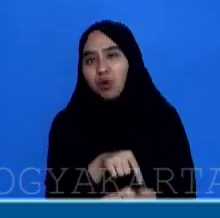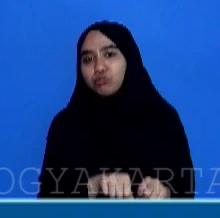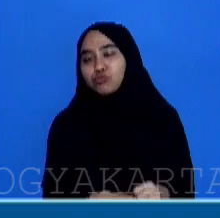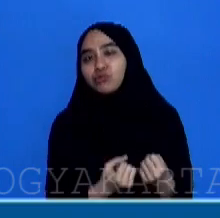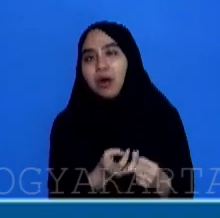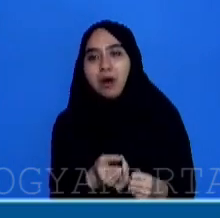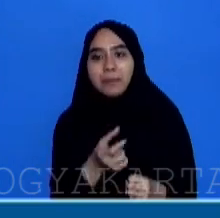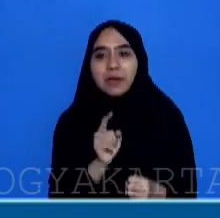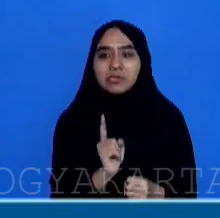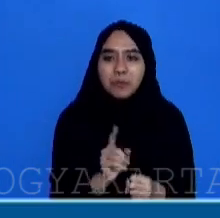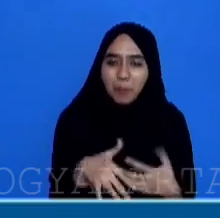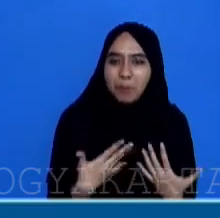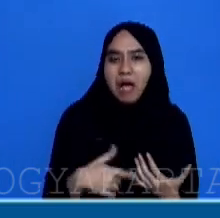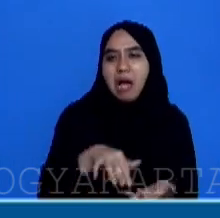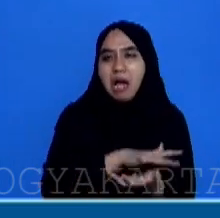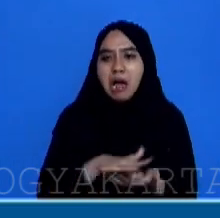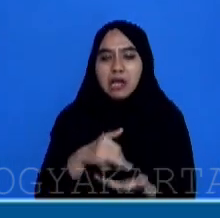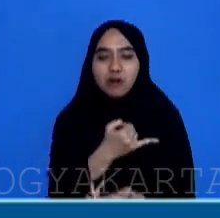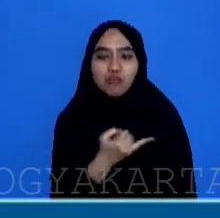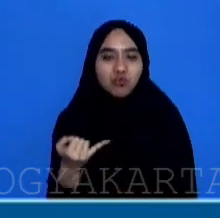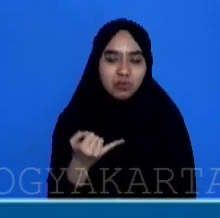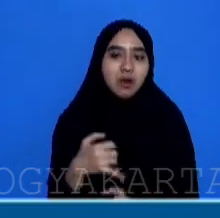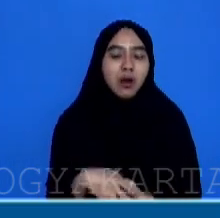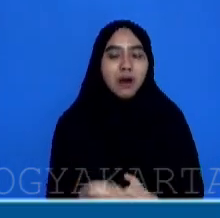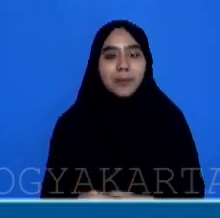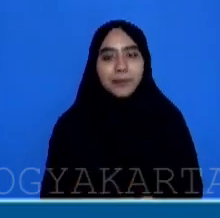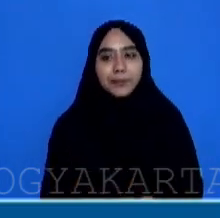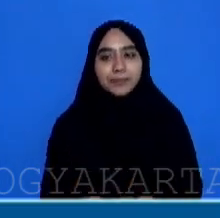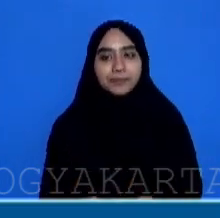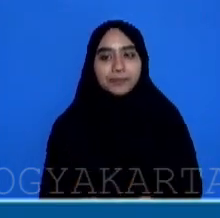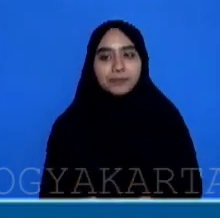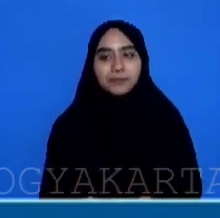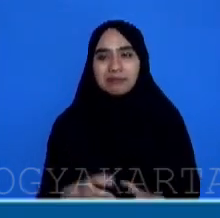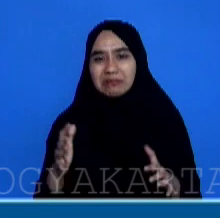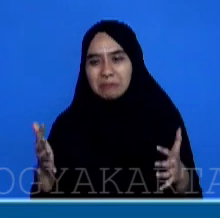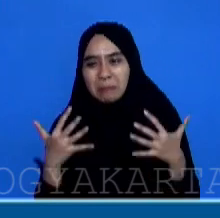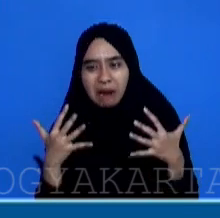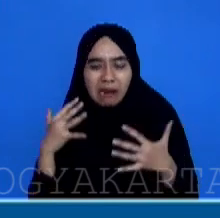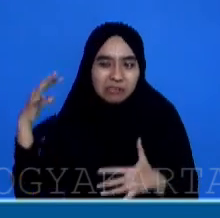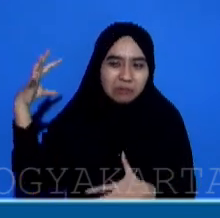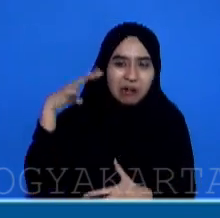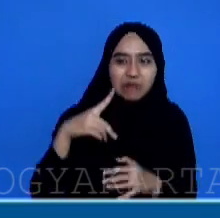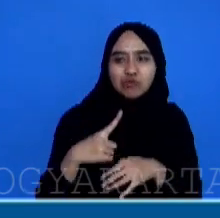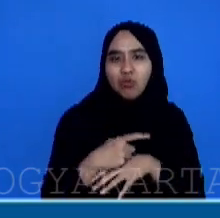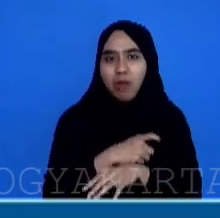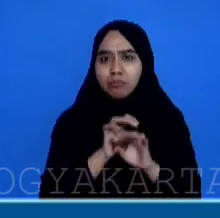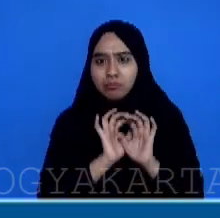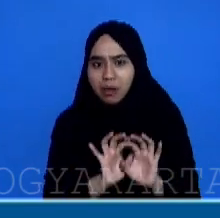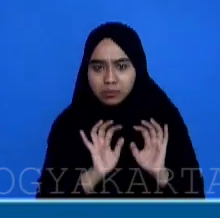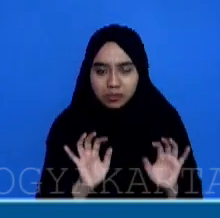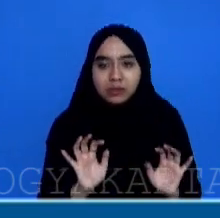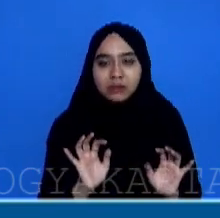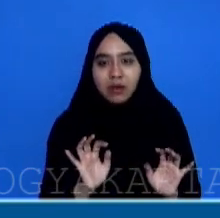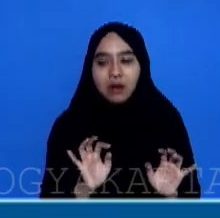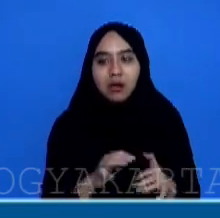toya. Inggiling kelembaban hawa saged damel saya ngrembakaning omok. Nguningani kawontenan ingkang mekaten menika, sedaya pihak ugi